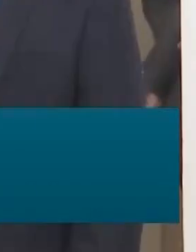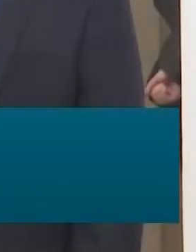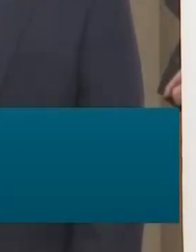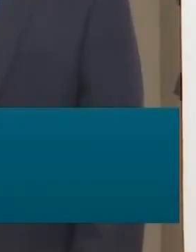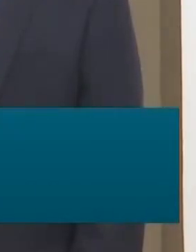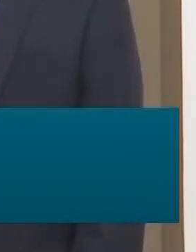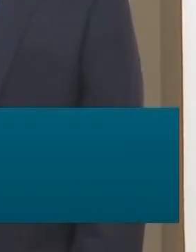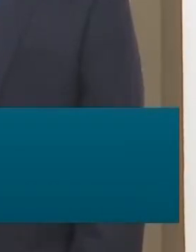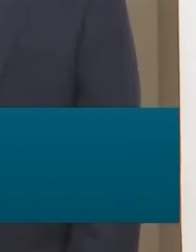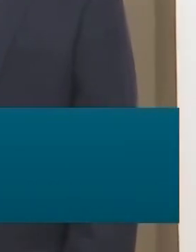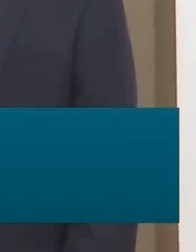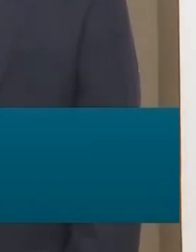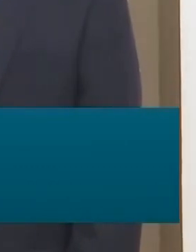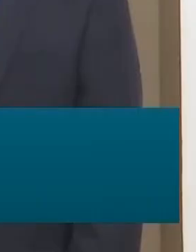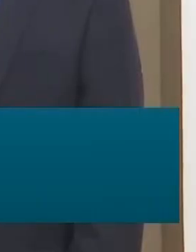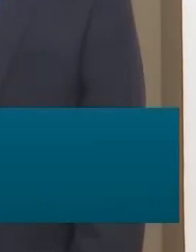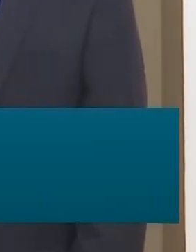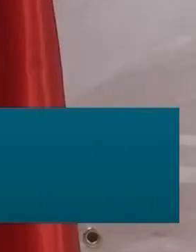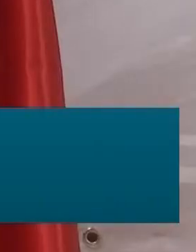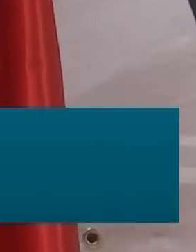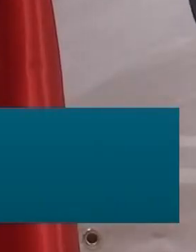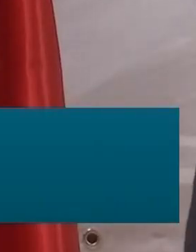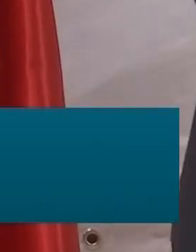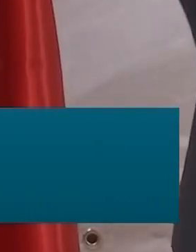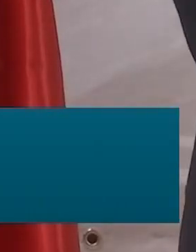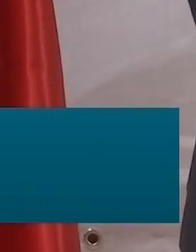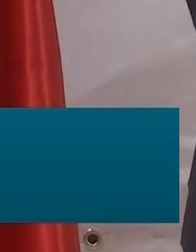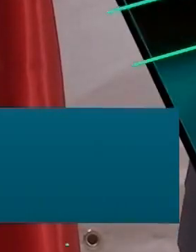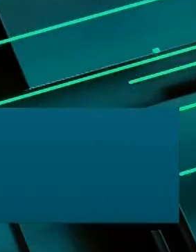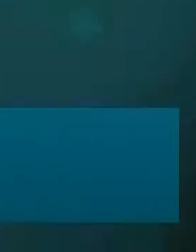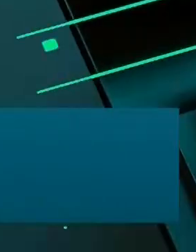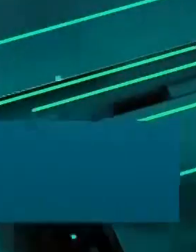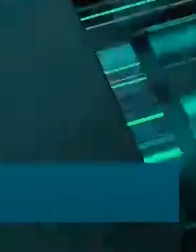работу филиал археологического исследовательского центра Шёлковый